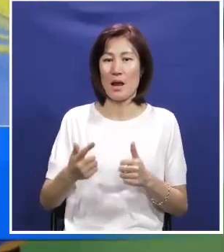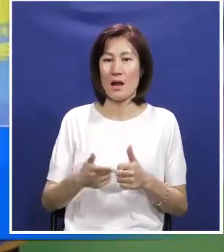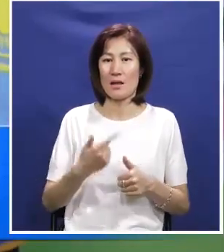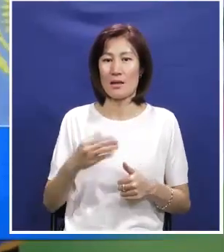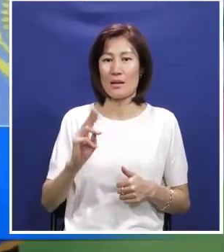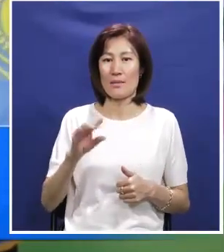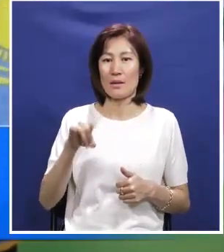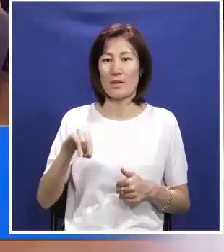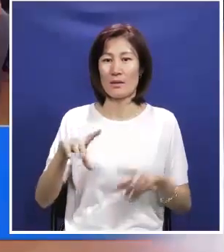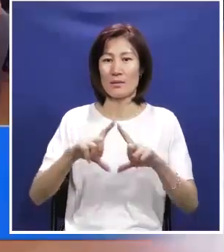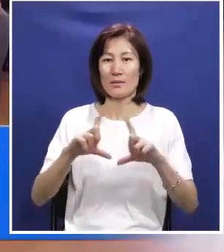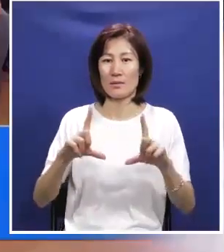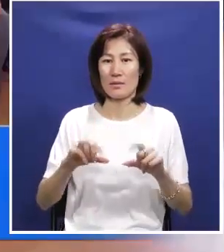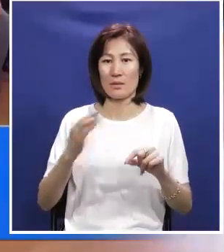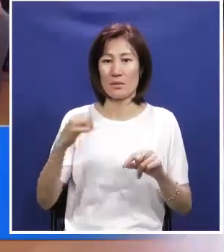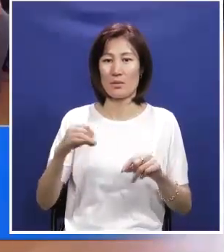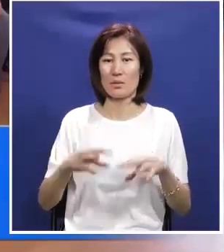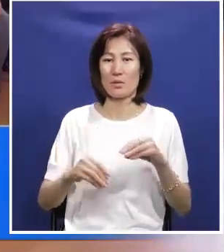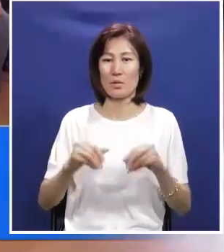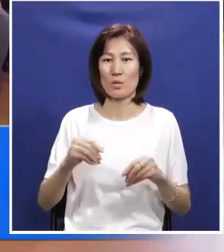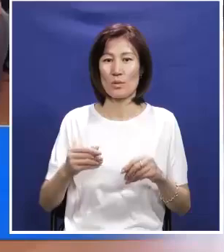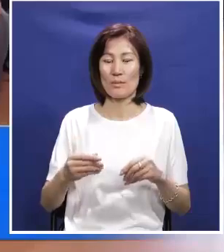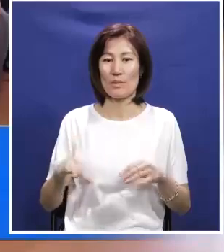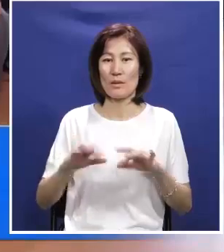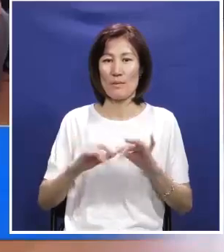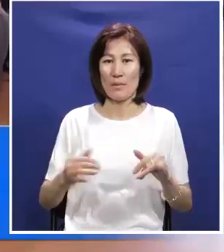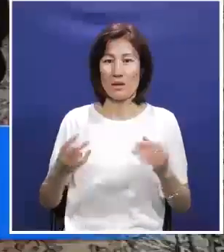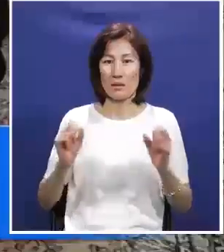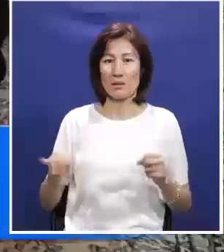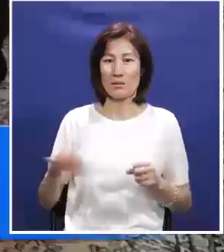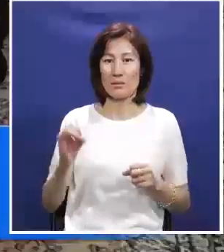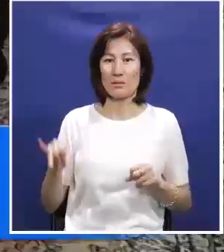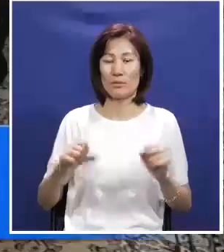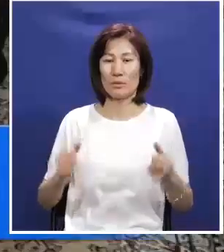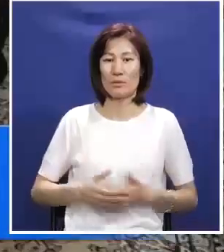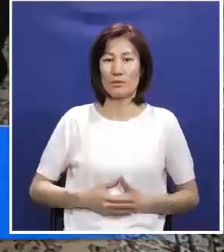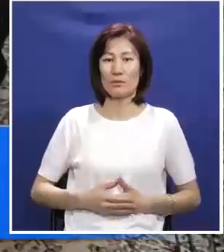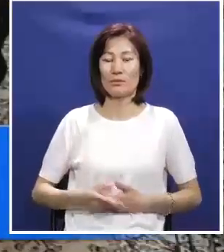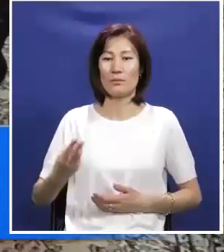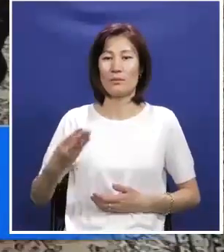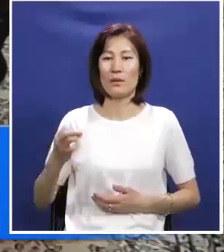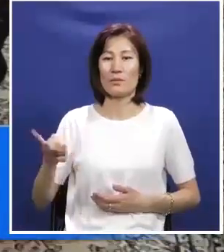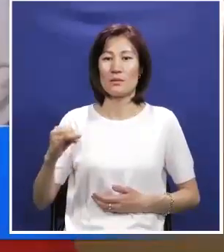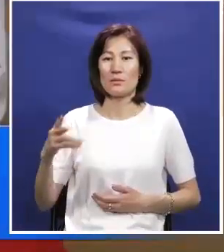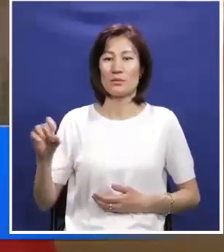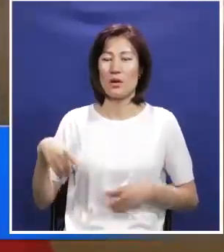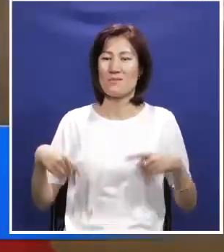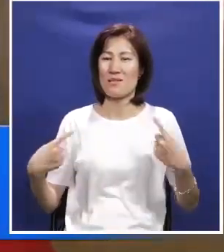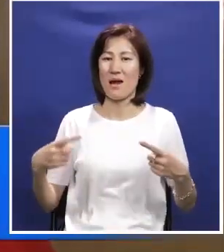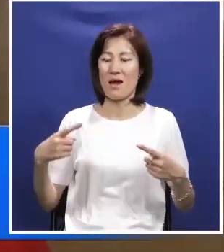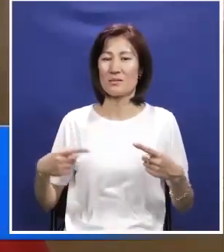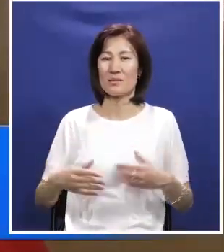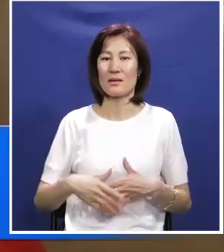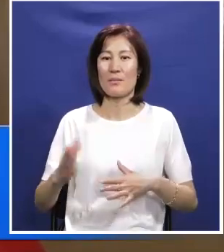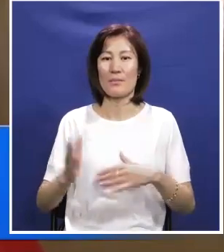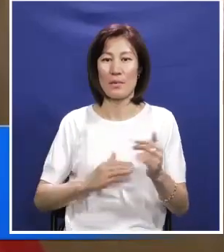болса, қабырға тақтасы, құм терапиясы, сенсорика, мотосори, әуенді кестесінде түрлі тәсілдерді қолдану